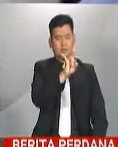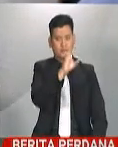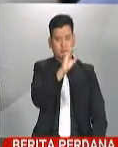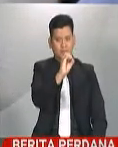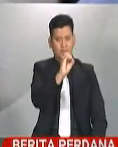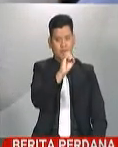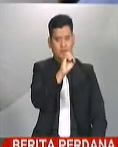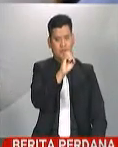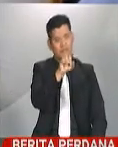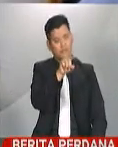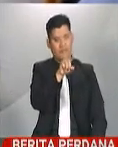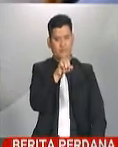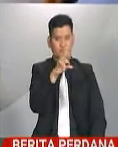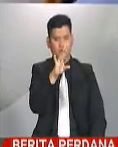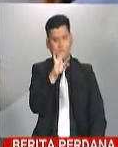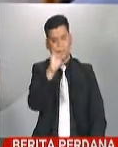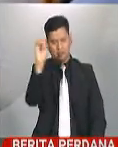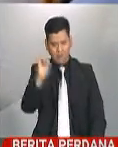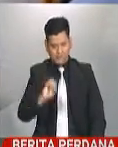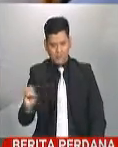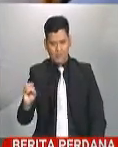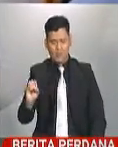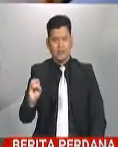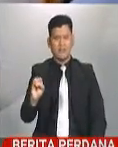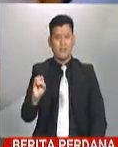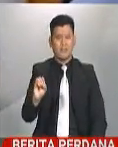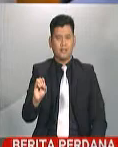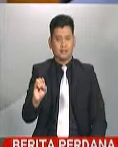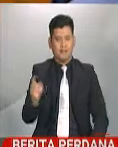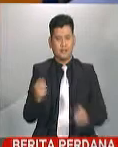77%. Arena emas